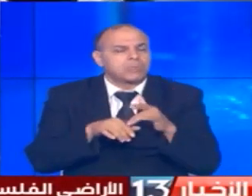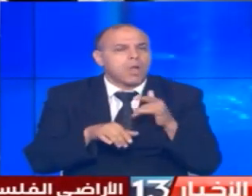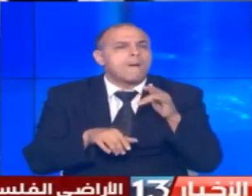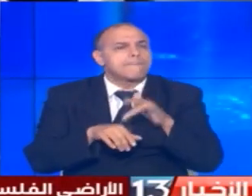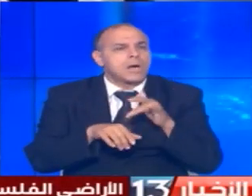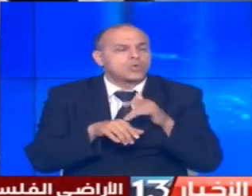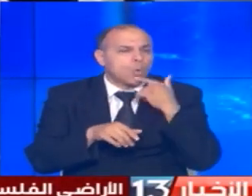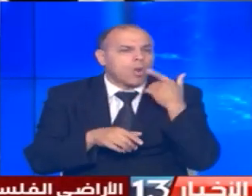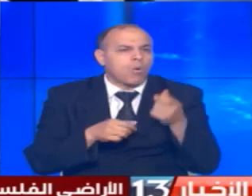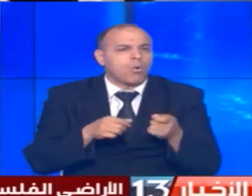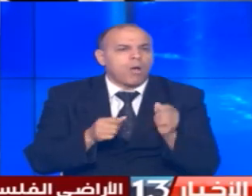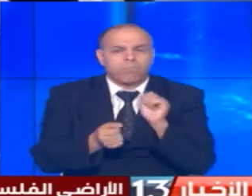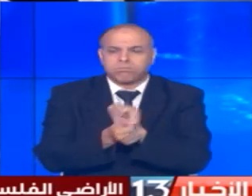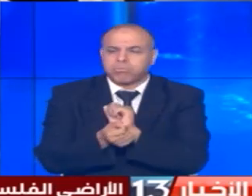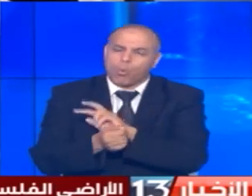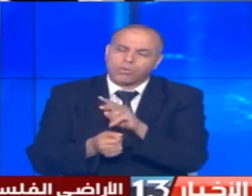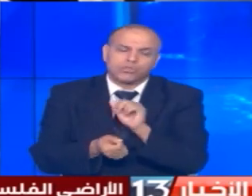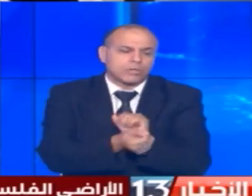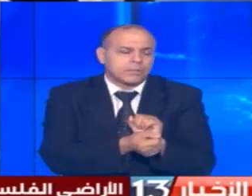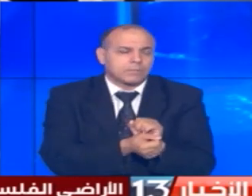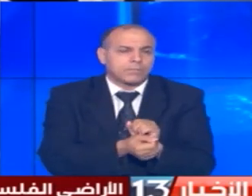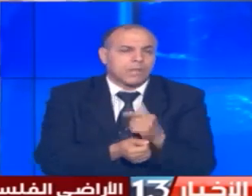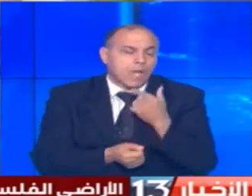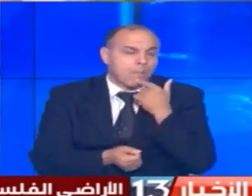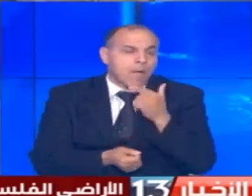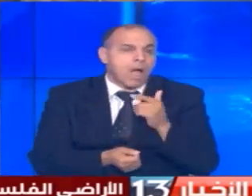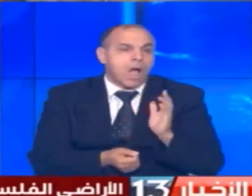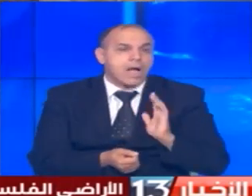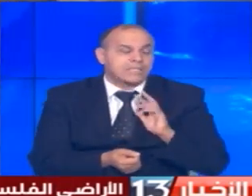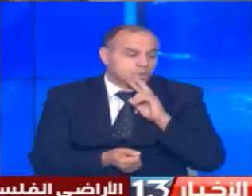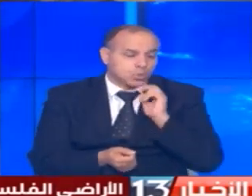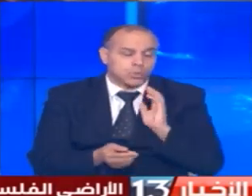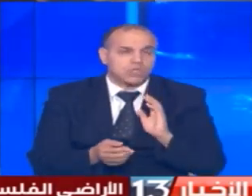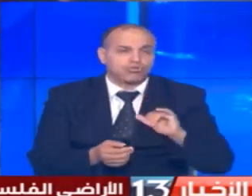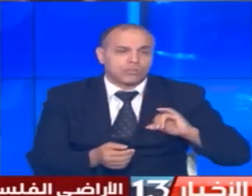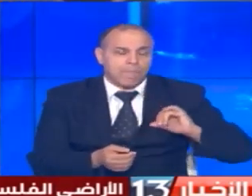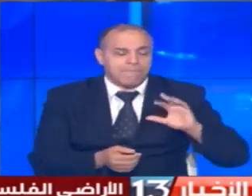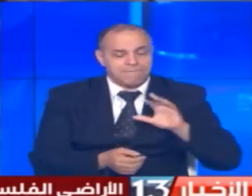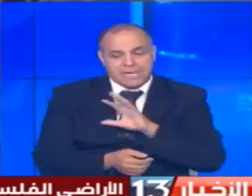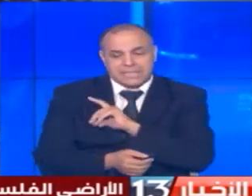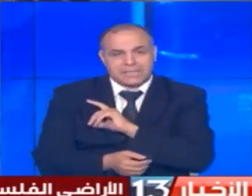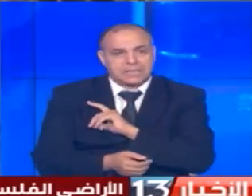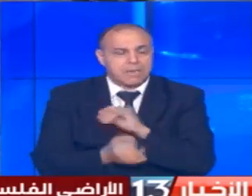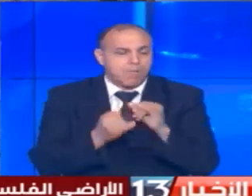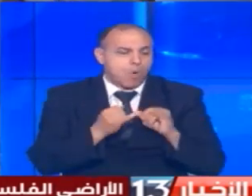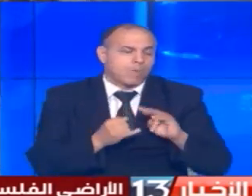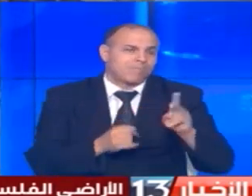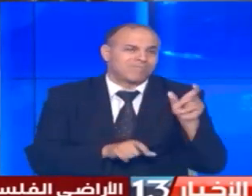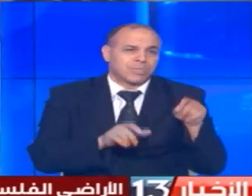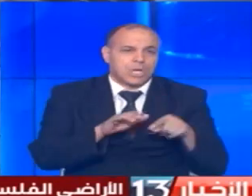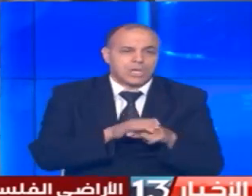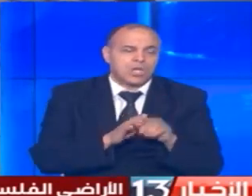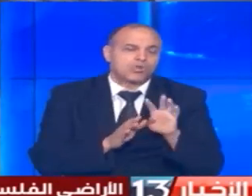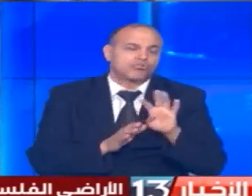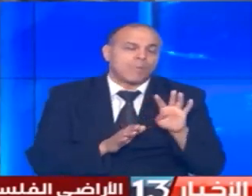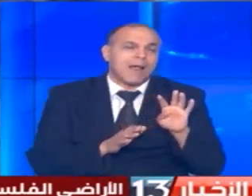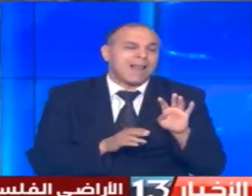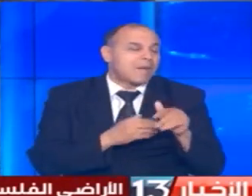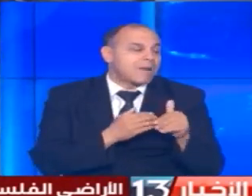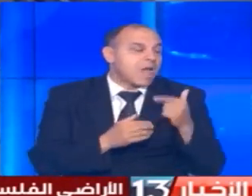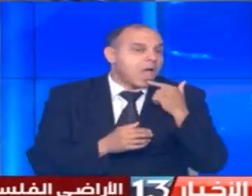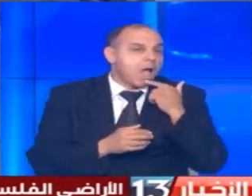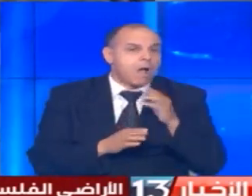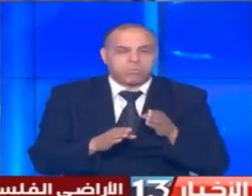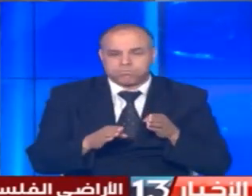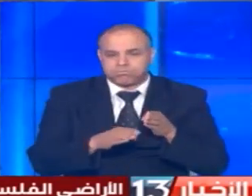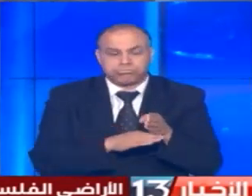عددا منهم واعتقلوا عددا آخر. كما اعتقل جنود الاحتلال شابا فلسطينيا من مخيم للاجئين شمال رام الله بعد